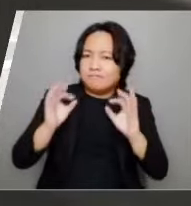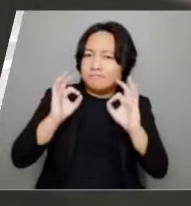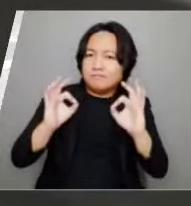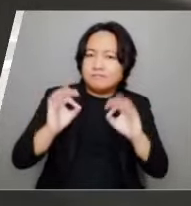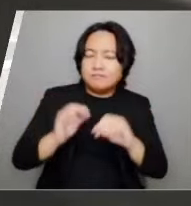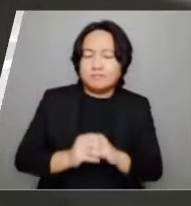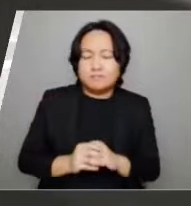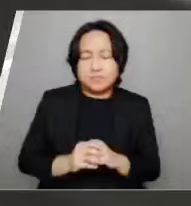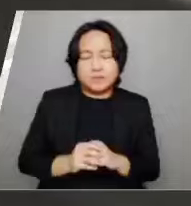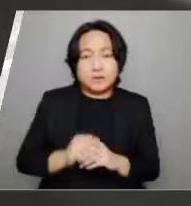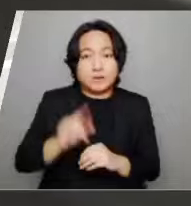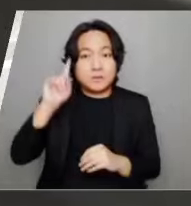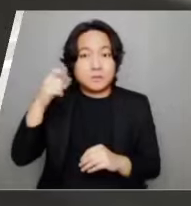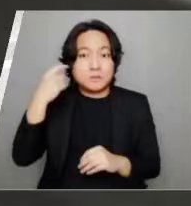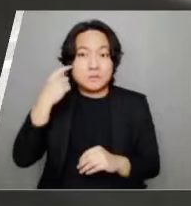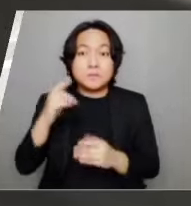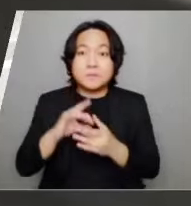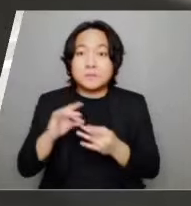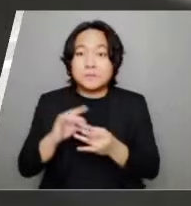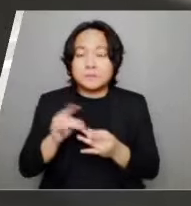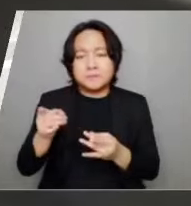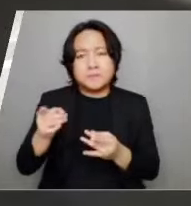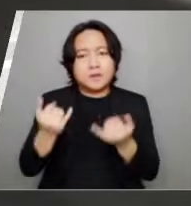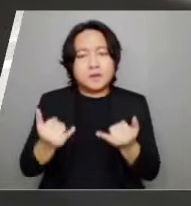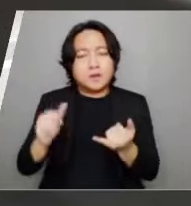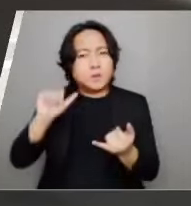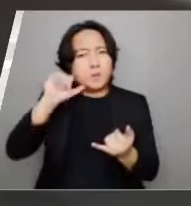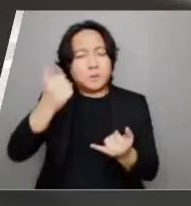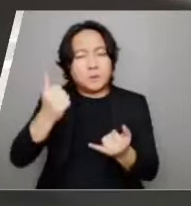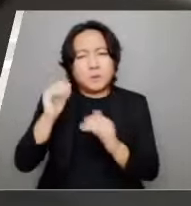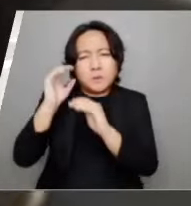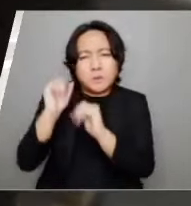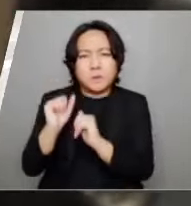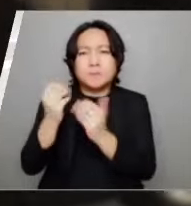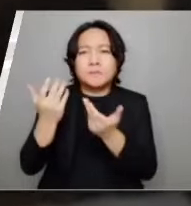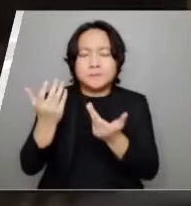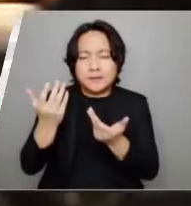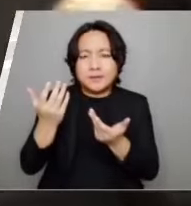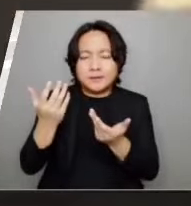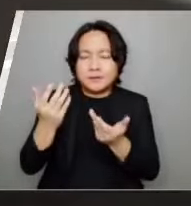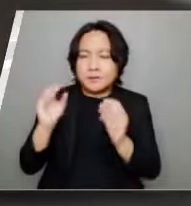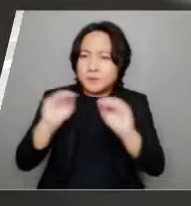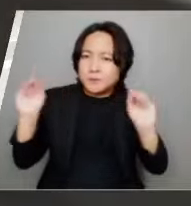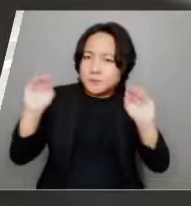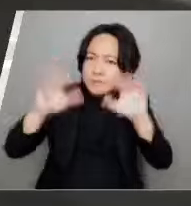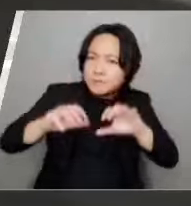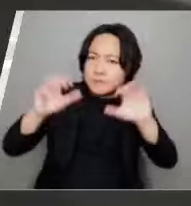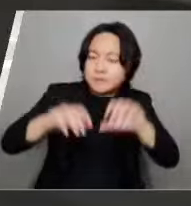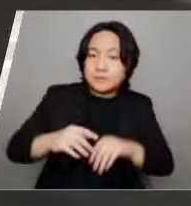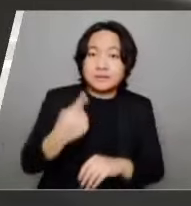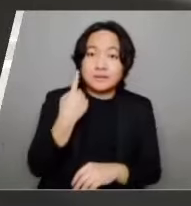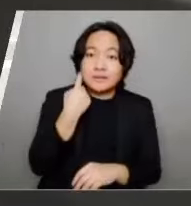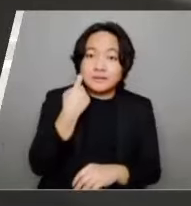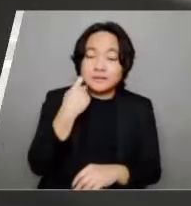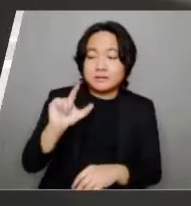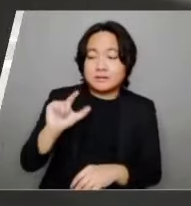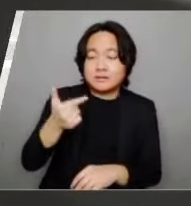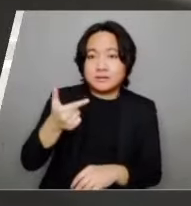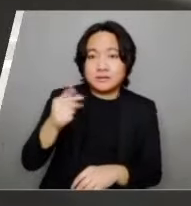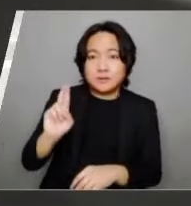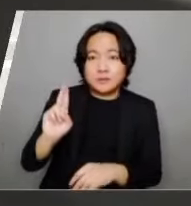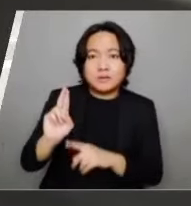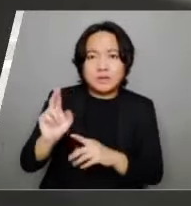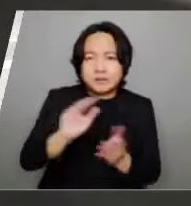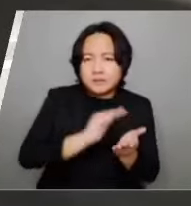mas gaganda pa yung panahon bukas. Pero kanina po ay naging abala ang LGU doon sa paglilinis ng mga natumbang